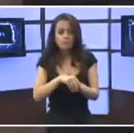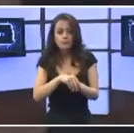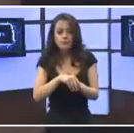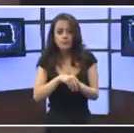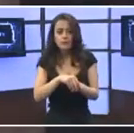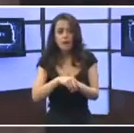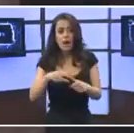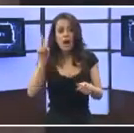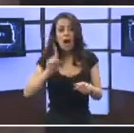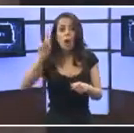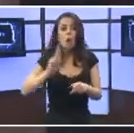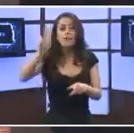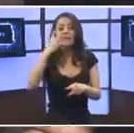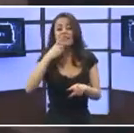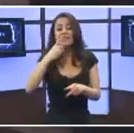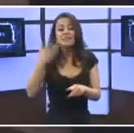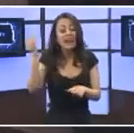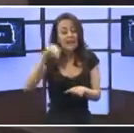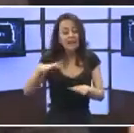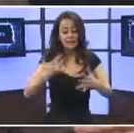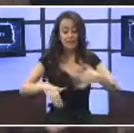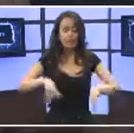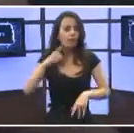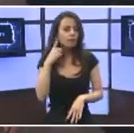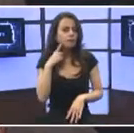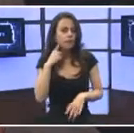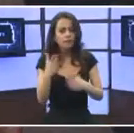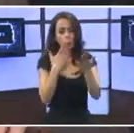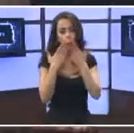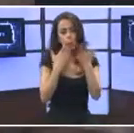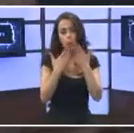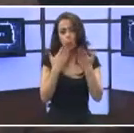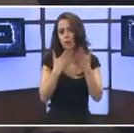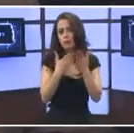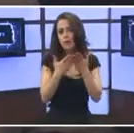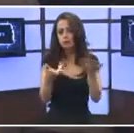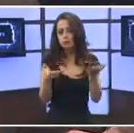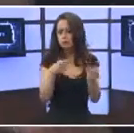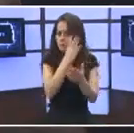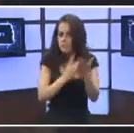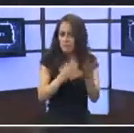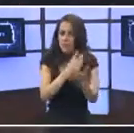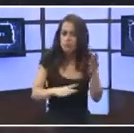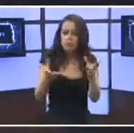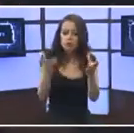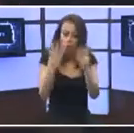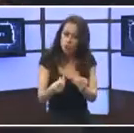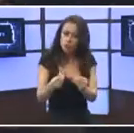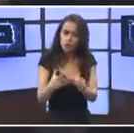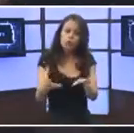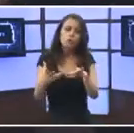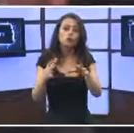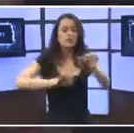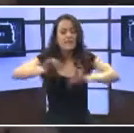Şimdi 17 yaşına geldiğinde engellileri devlet okulunda mezun ediyor. Rehabilitasyonlar diyor ki